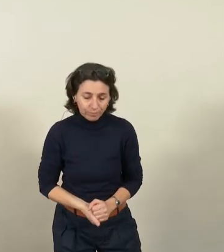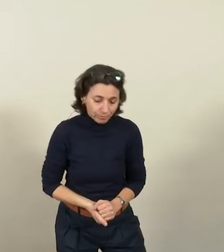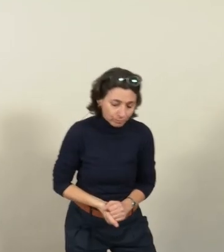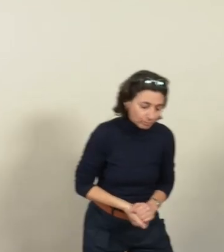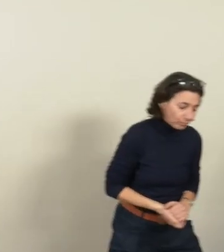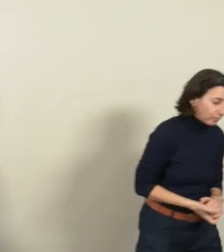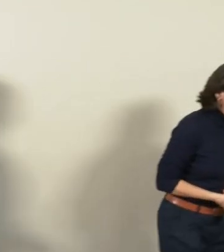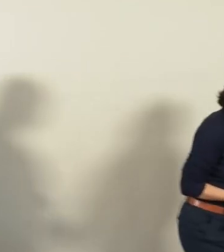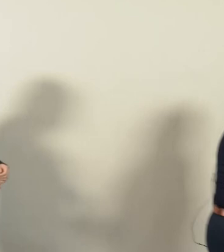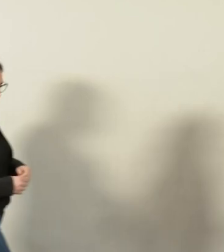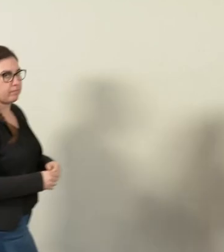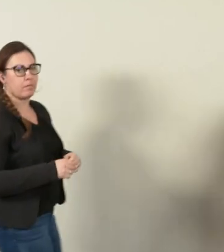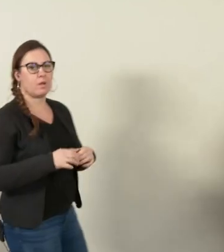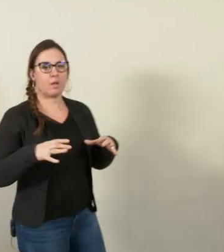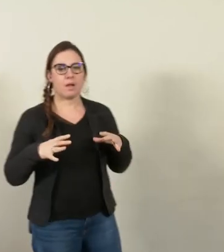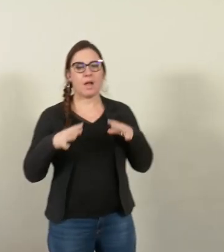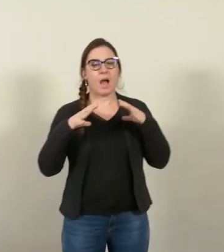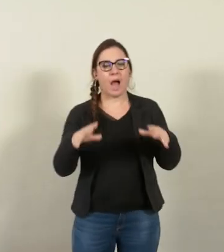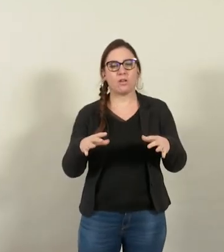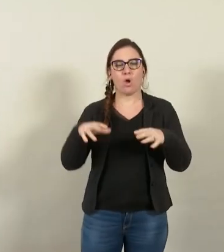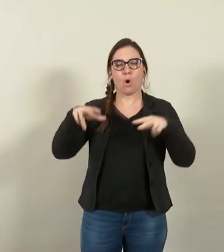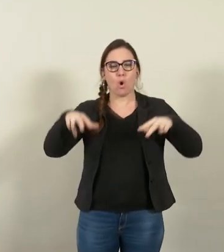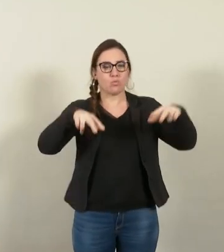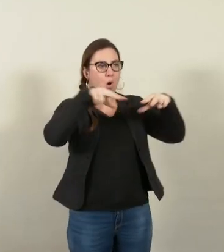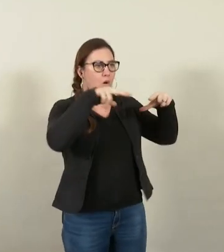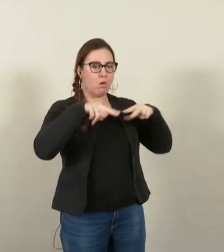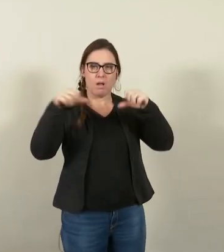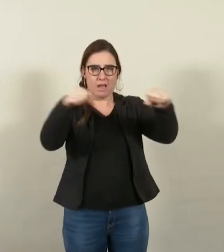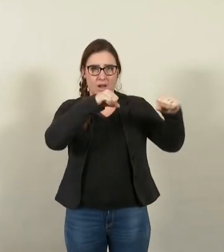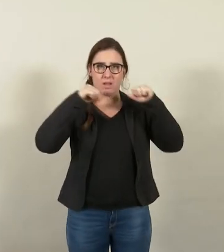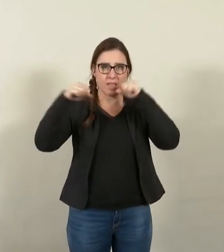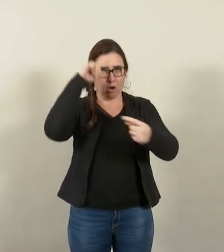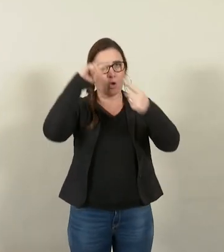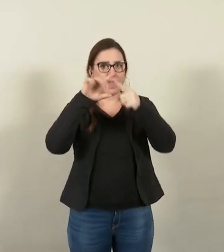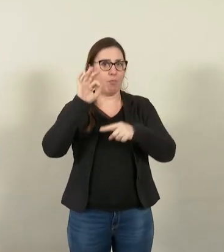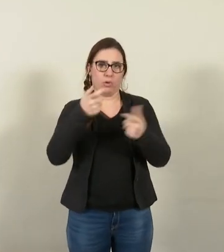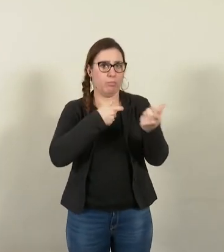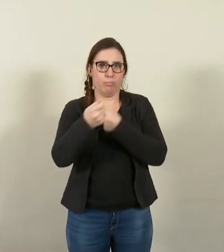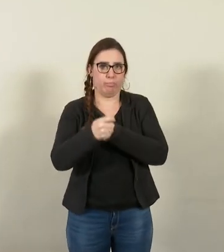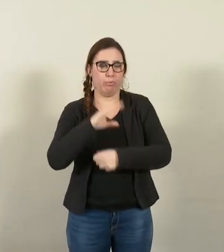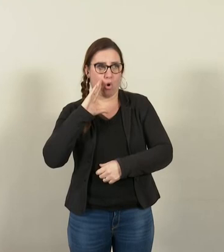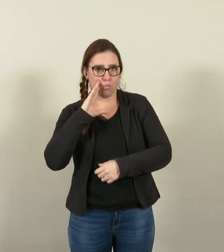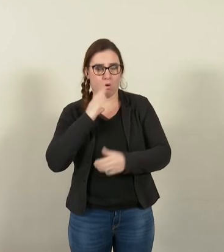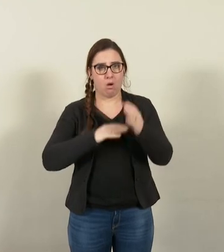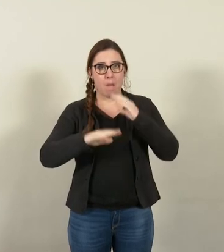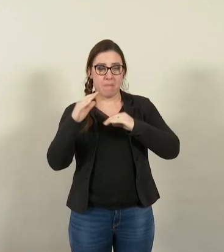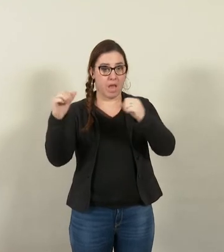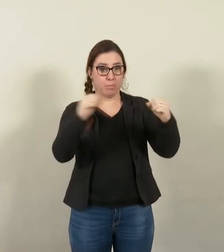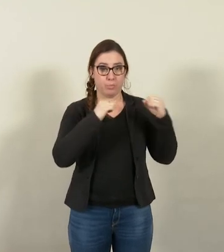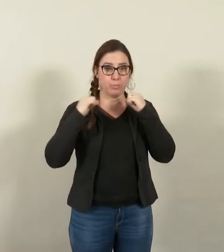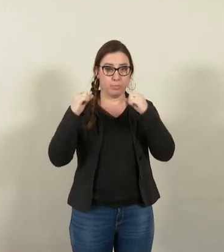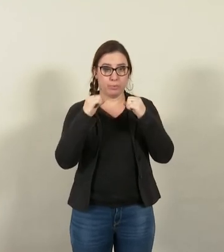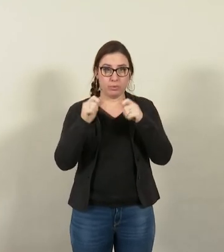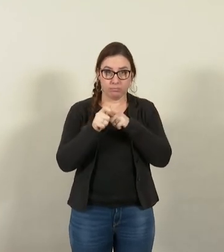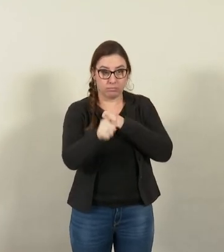acteurs du du logement porte un consensus sur ces questions de logement mais que aujourd'hui ce consensus ben ne